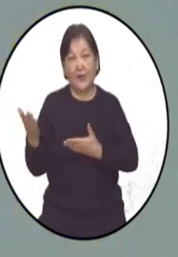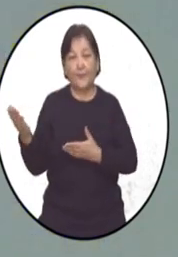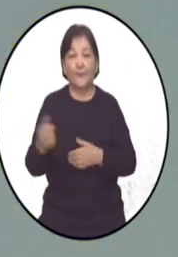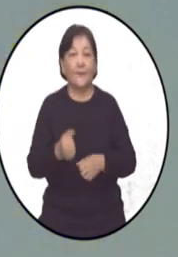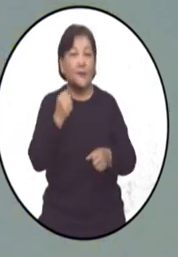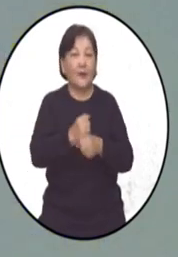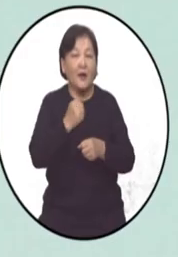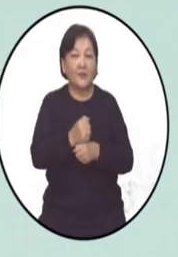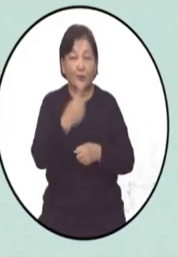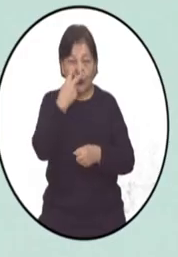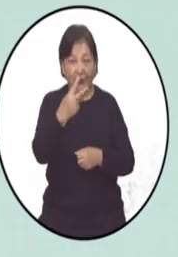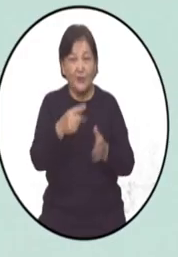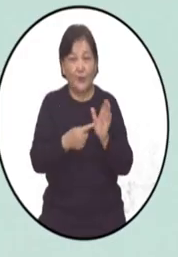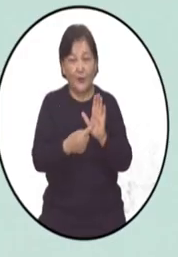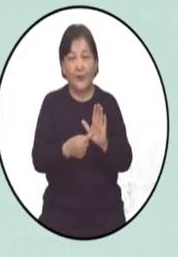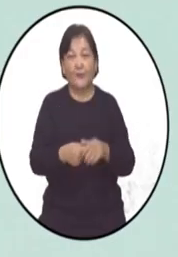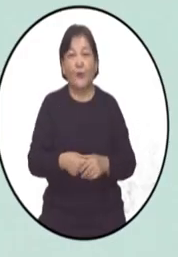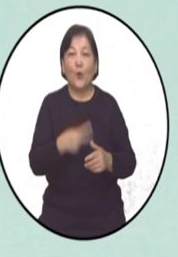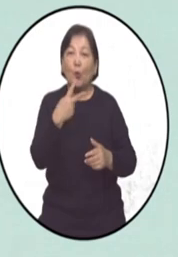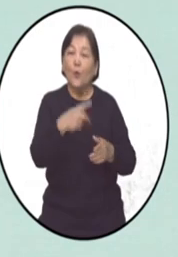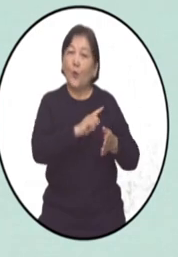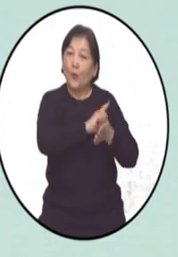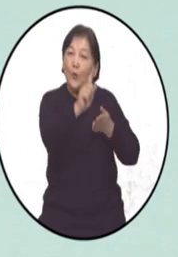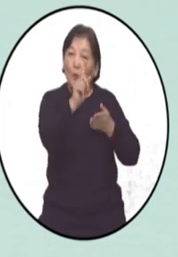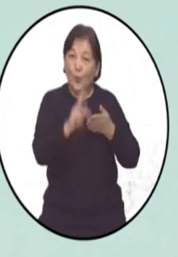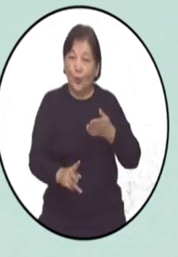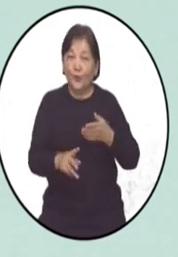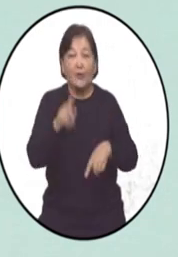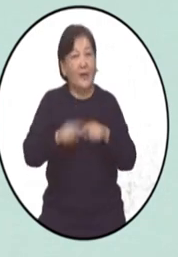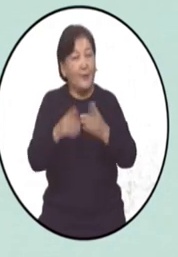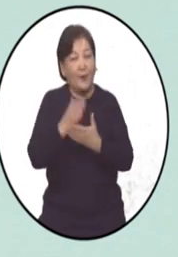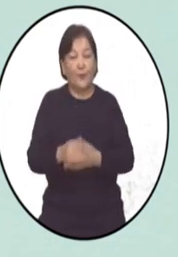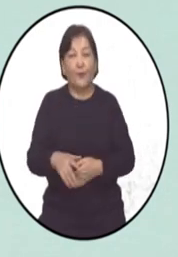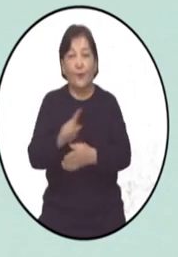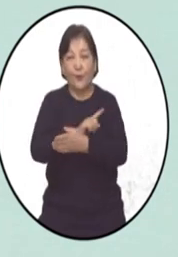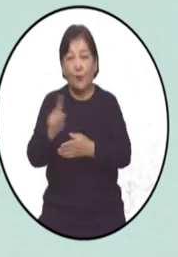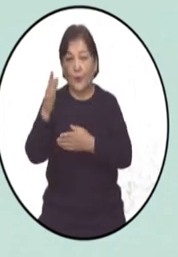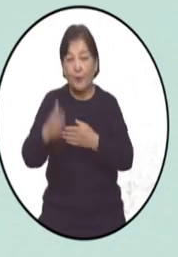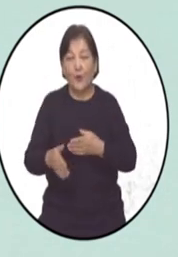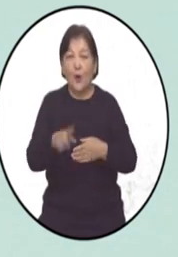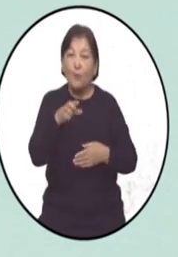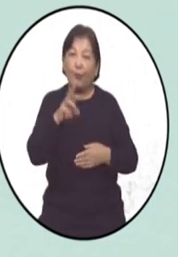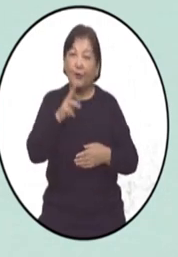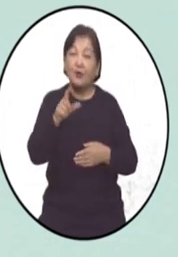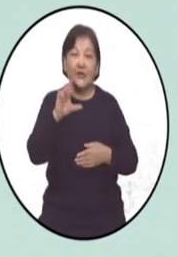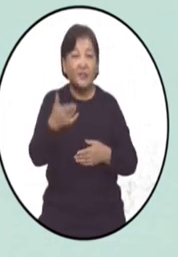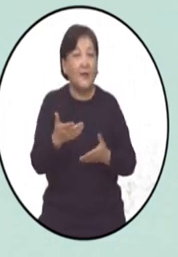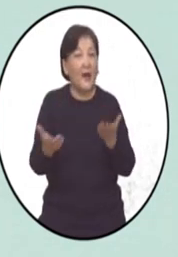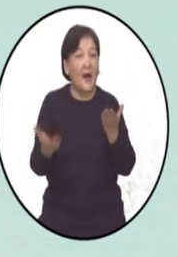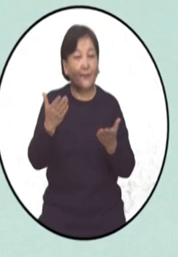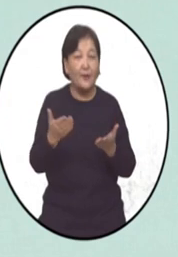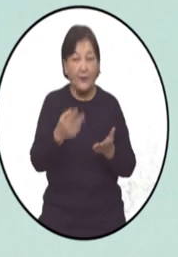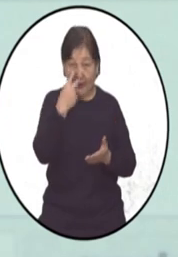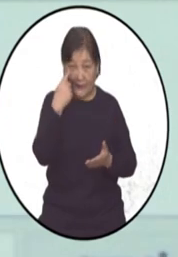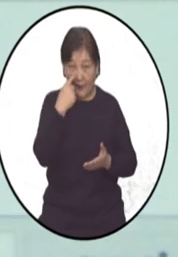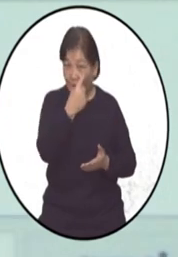Ажиллуулж үзэхдээ бол үр дүн яаж гарч байгаа, блок схемийн яг аль хэсэг дээр явж байгаа нь бол харагдаад явдаг